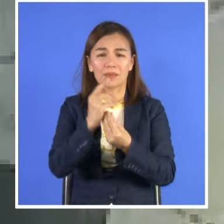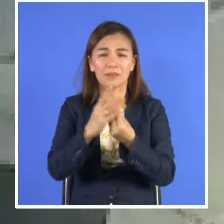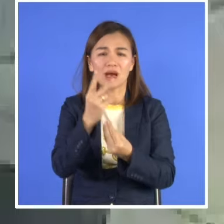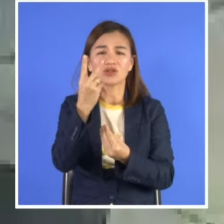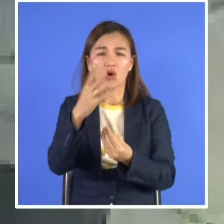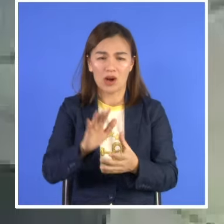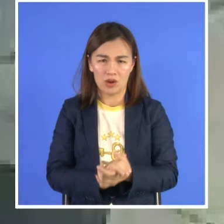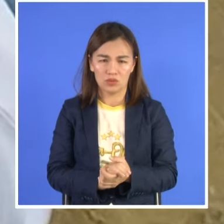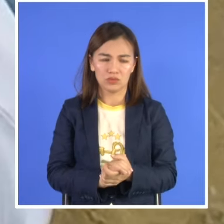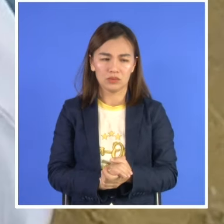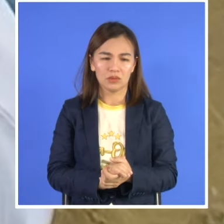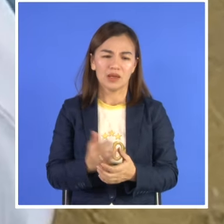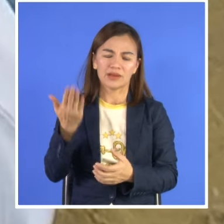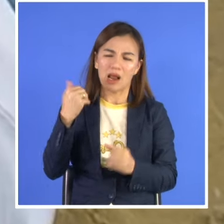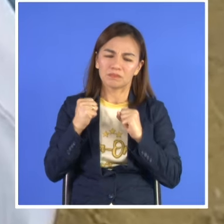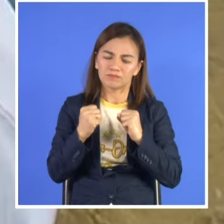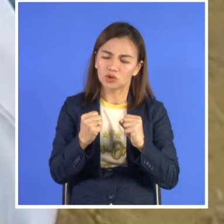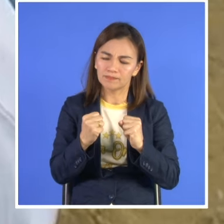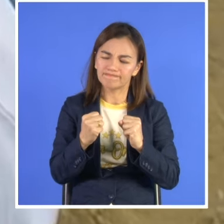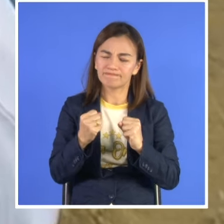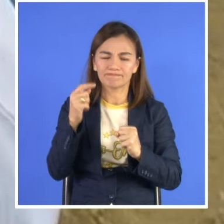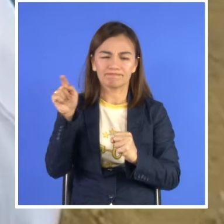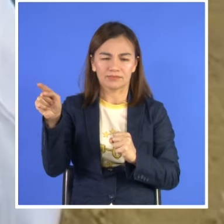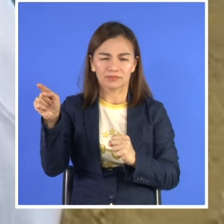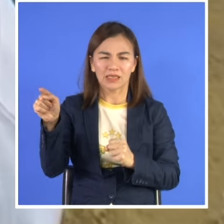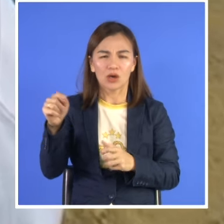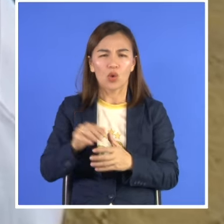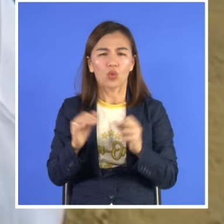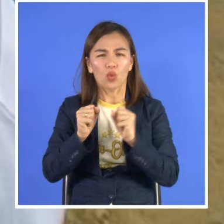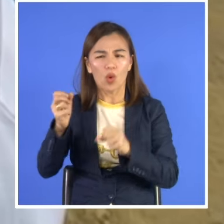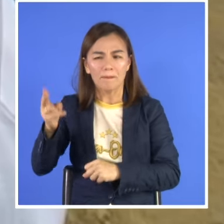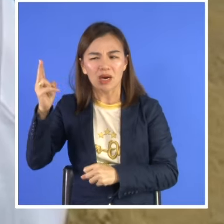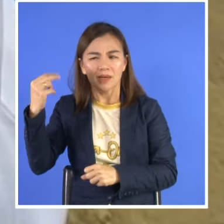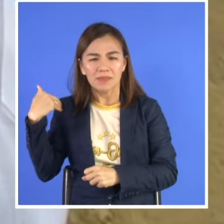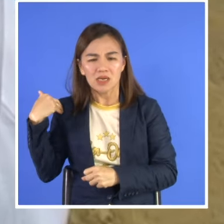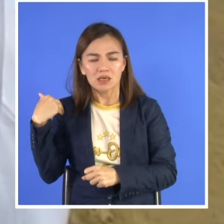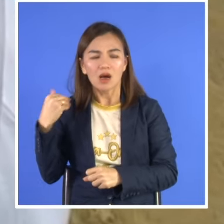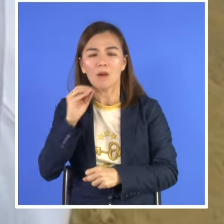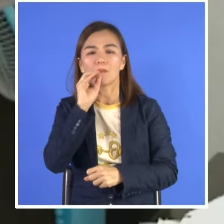ไอ้ตอนนั้นก็ไม่กล้าที่จะสู้เพราะกลัวว่าอีกฝ่ายมีปืนว่าอย่างนั้นนะครับก็เลยมาร้องกับนักข่